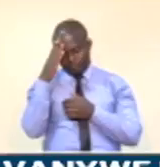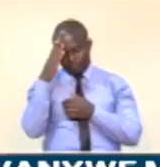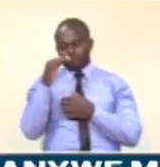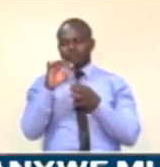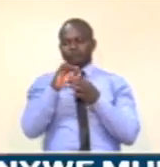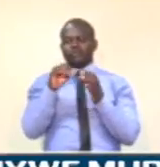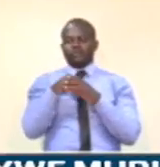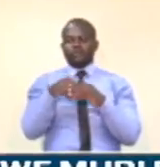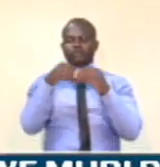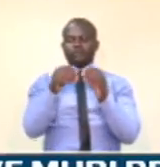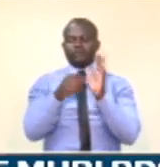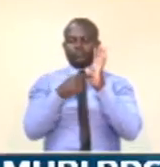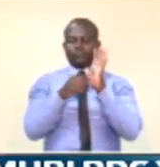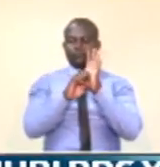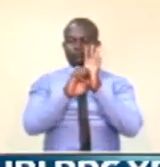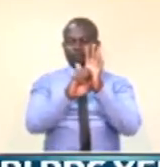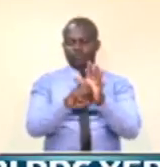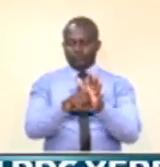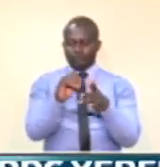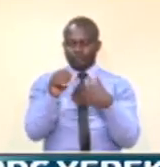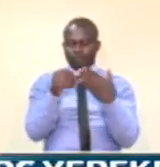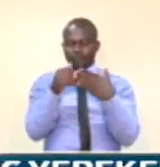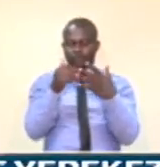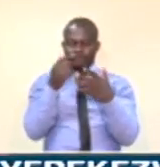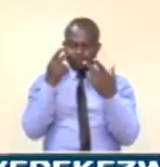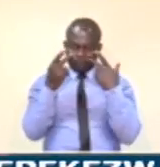narabahuje bamuha sample sample amaze kuyibona